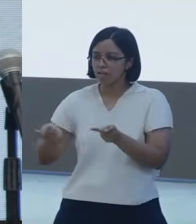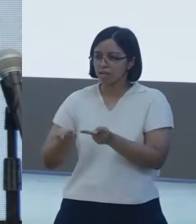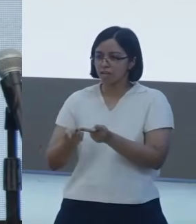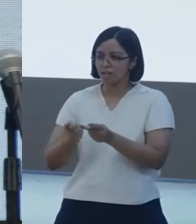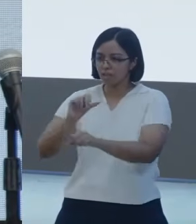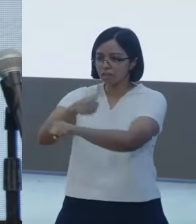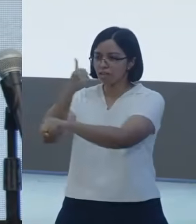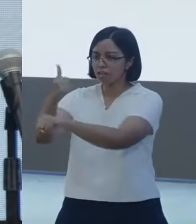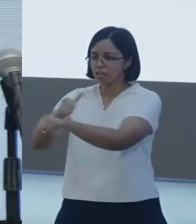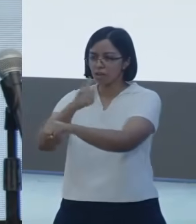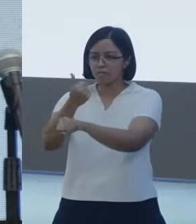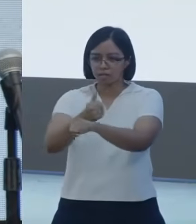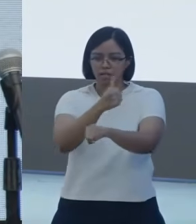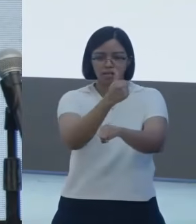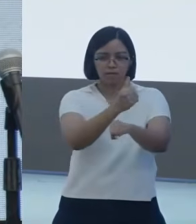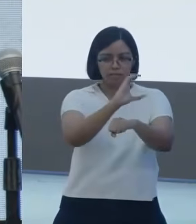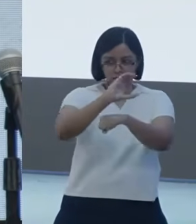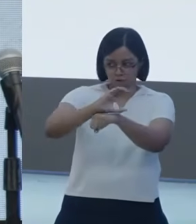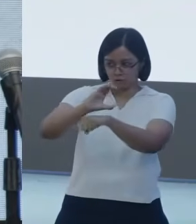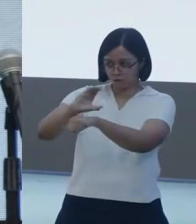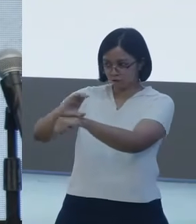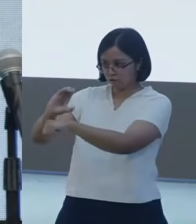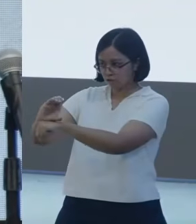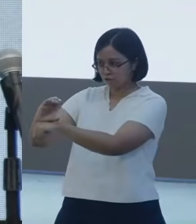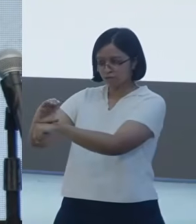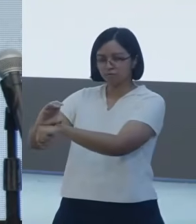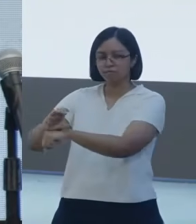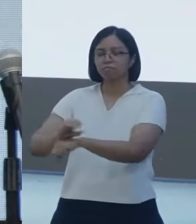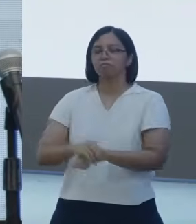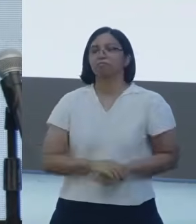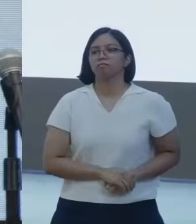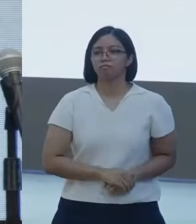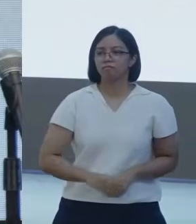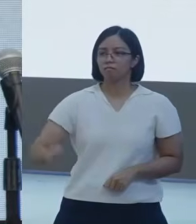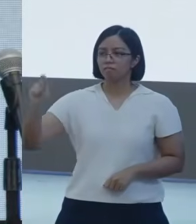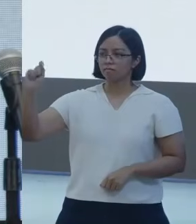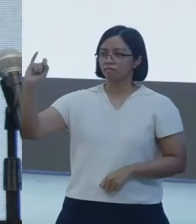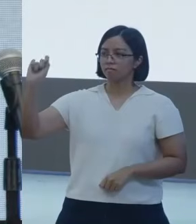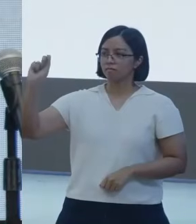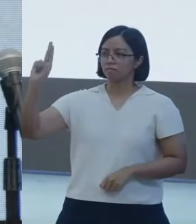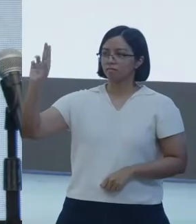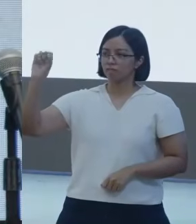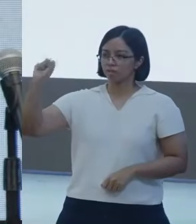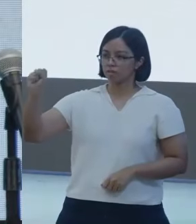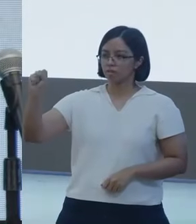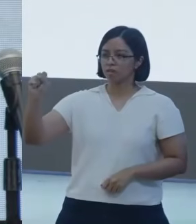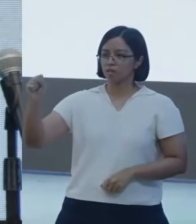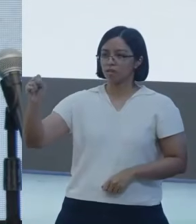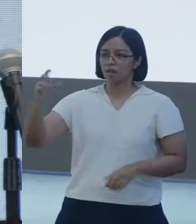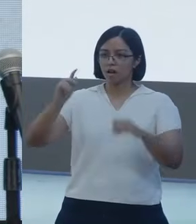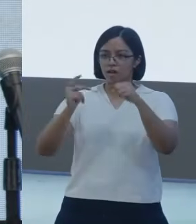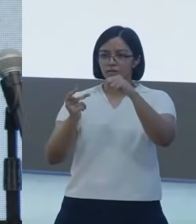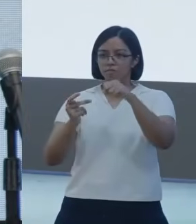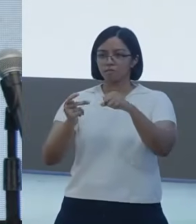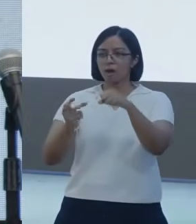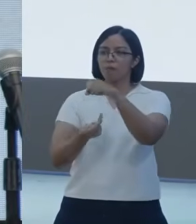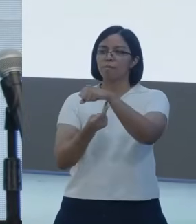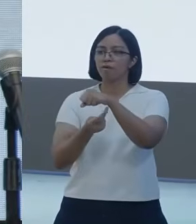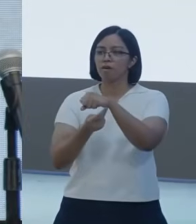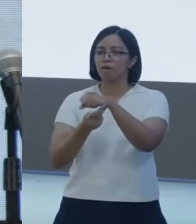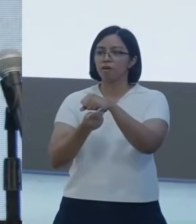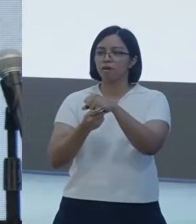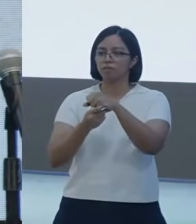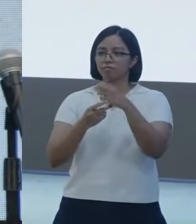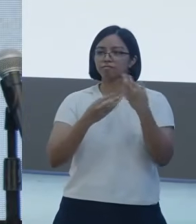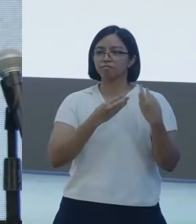mga syudad na ito. Si Titus naman po ang iniwan ni Paul sa Crete. So si Timothy